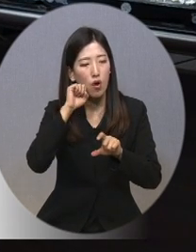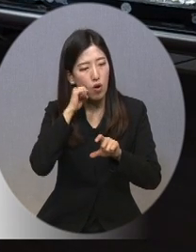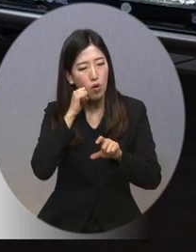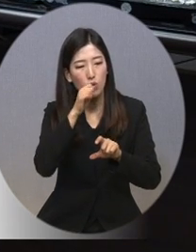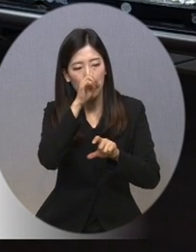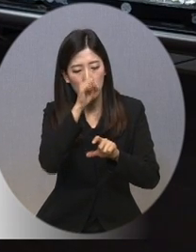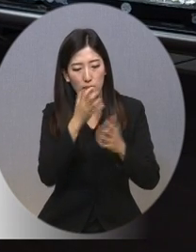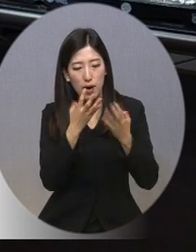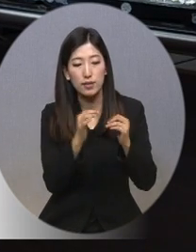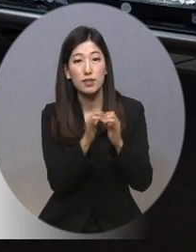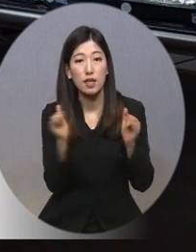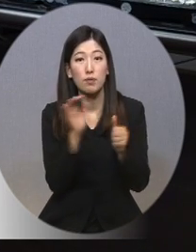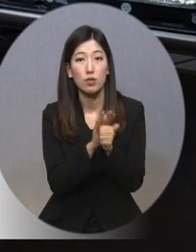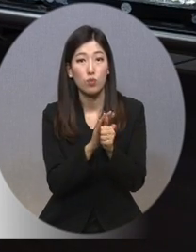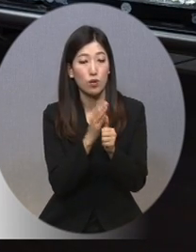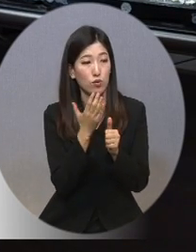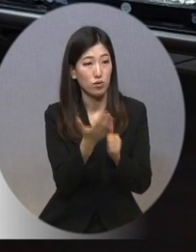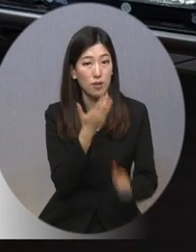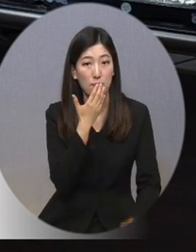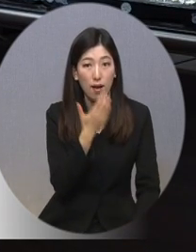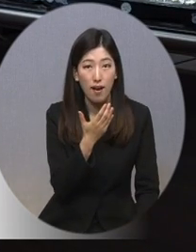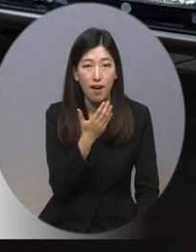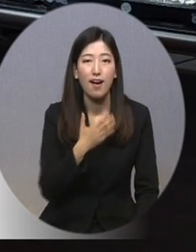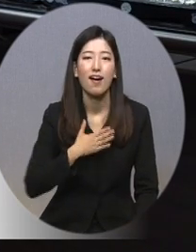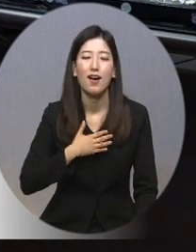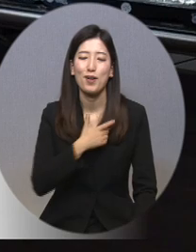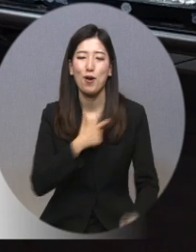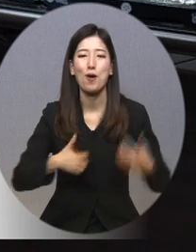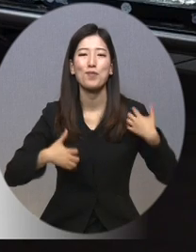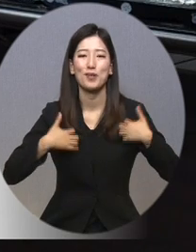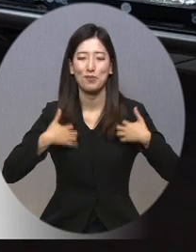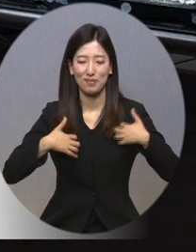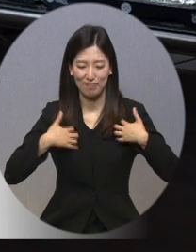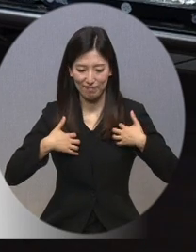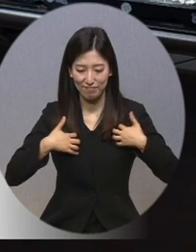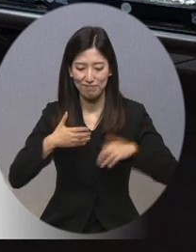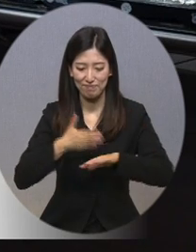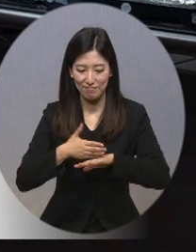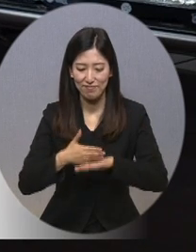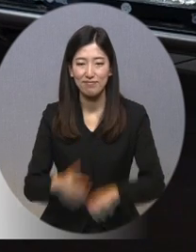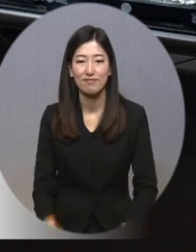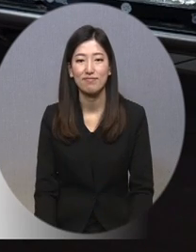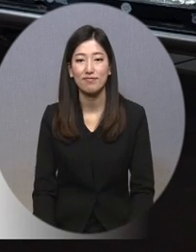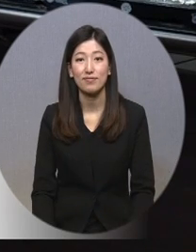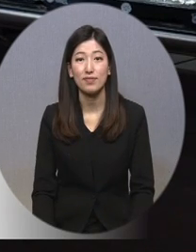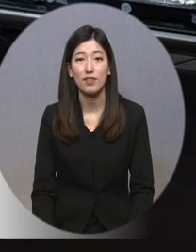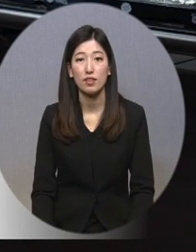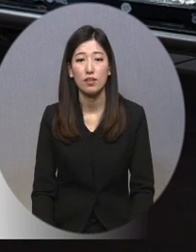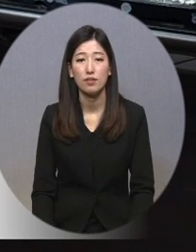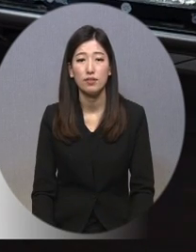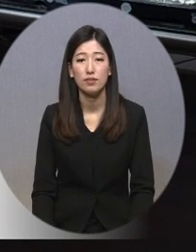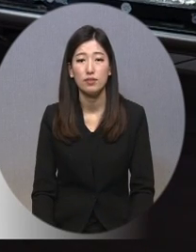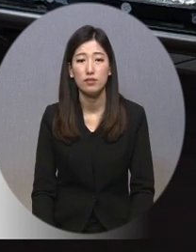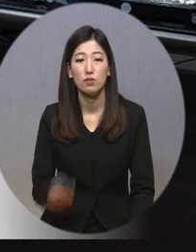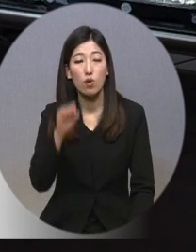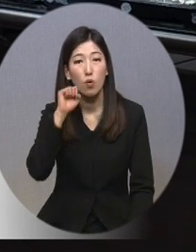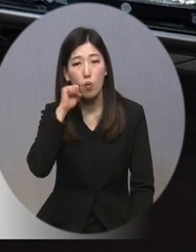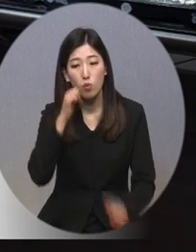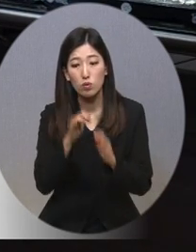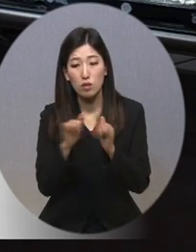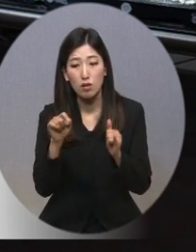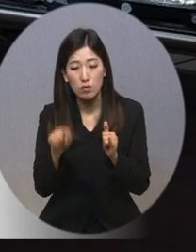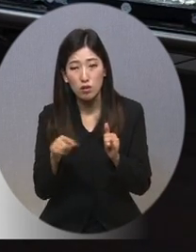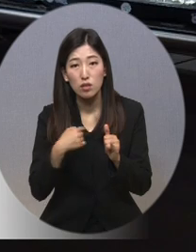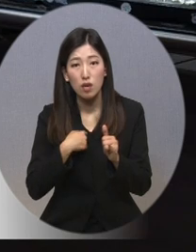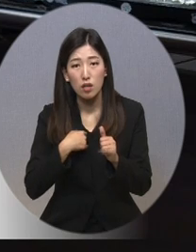될수 있다면은 저로도 뭐 너무 기쁘고 영광스러운 일이라고 생각합니다. 어려운 사람들이 잠을 청하거나